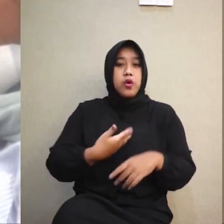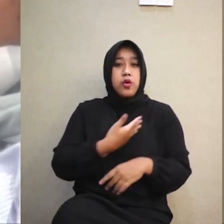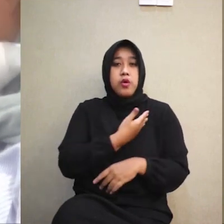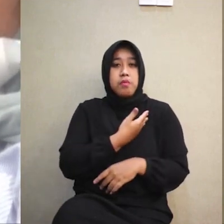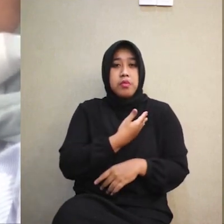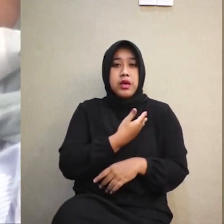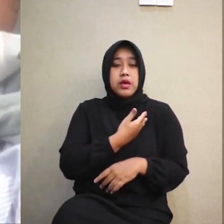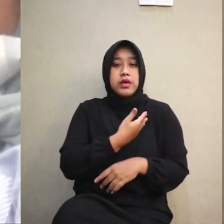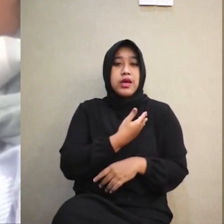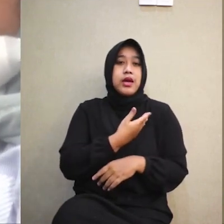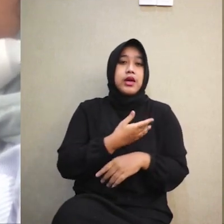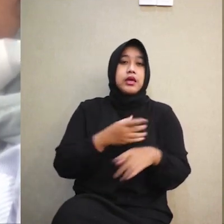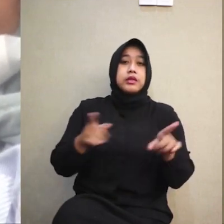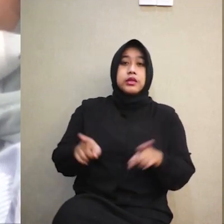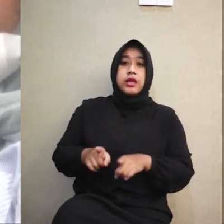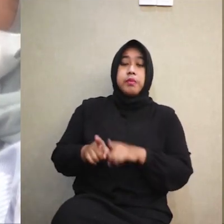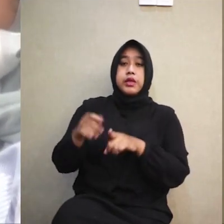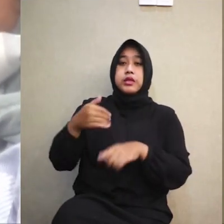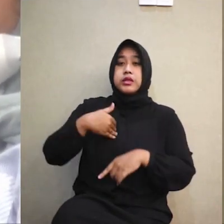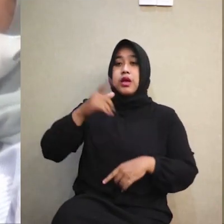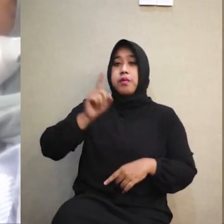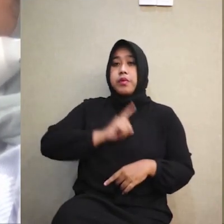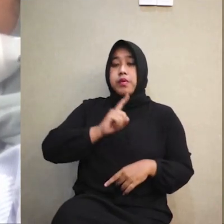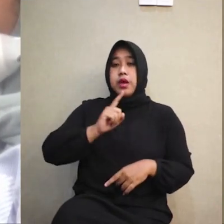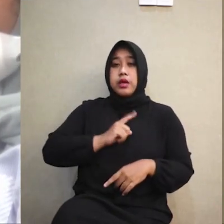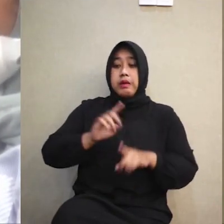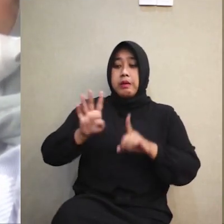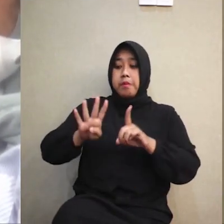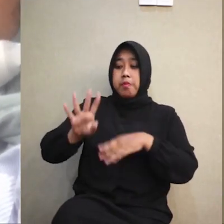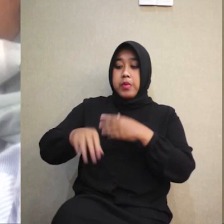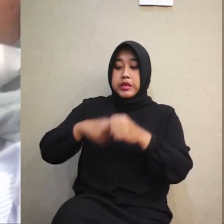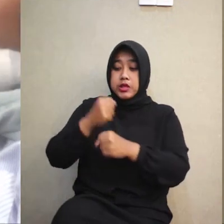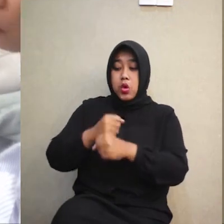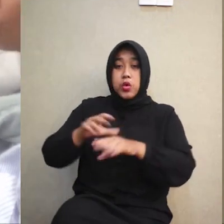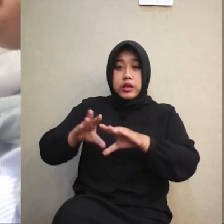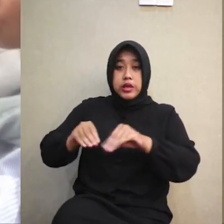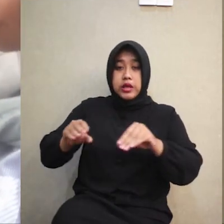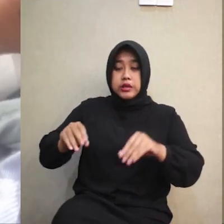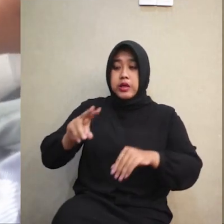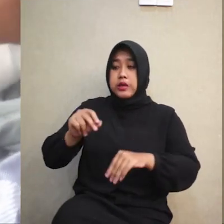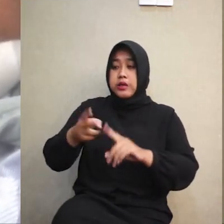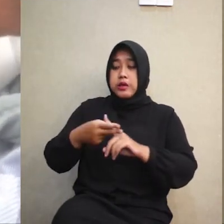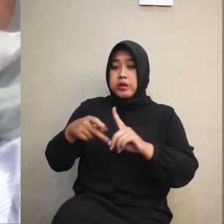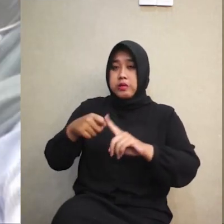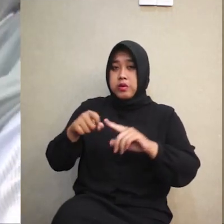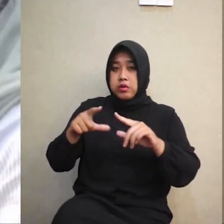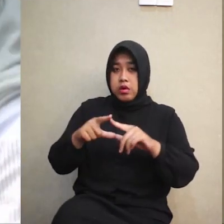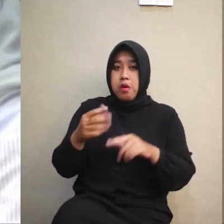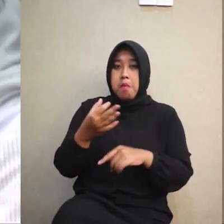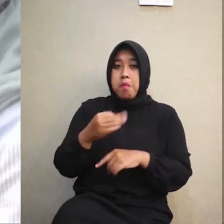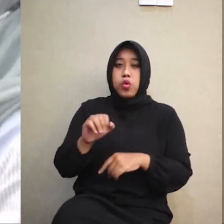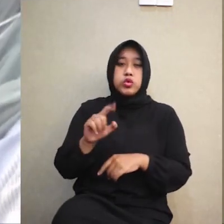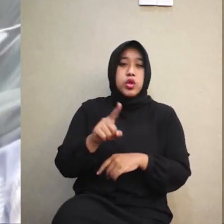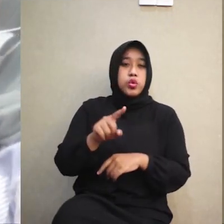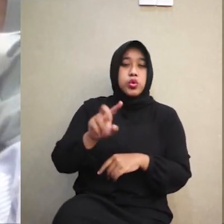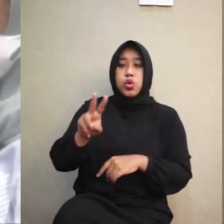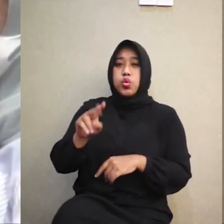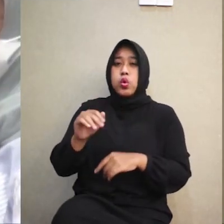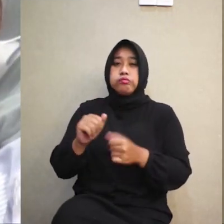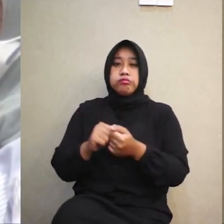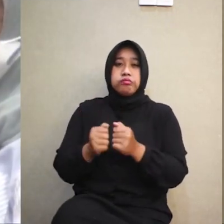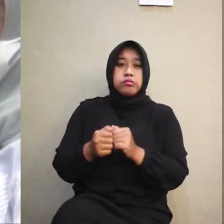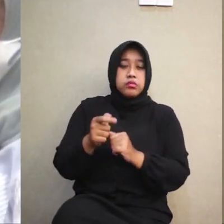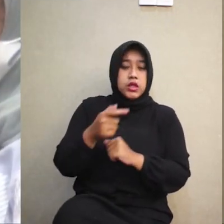dampingi saya pribadi 14 tahun di Rifka mungkin baru satu atau dua saja yang menemukan hal itu gitu Itu juga